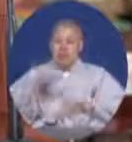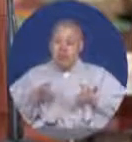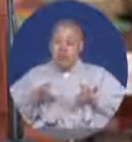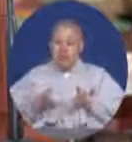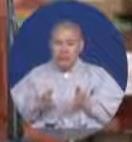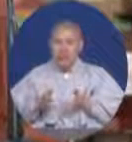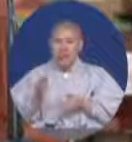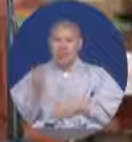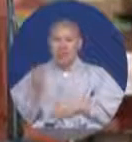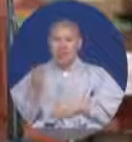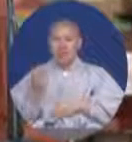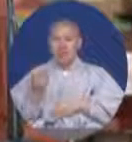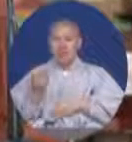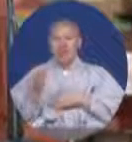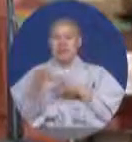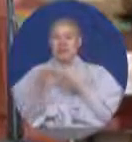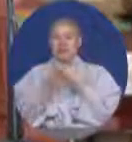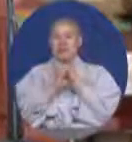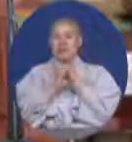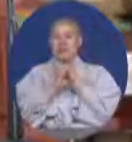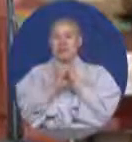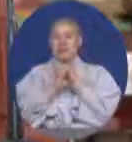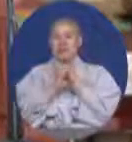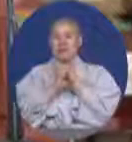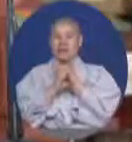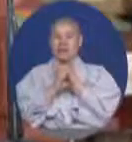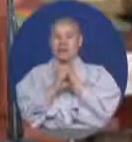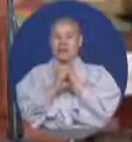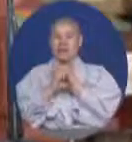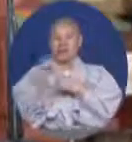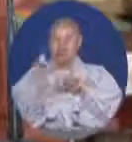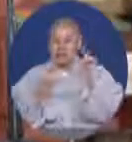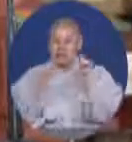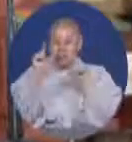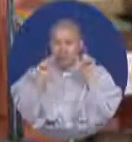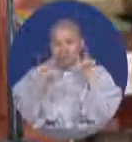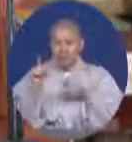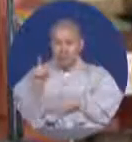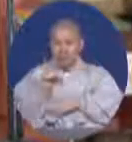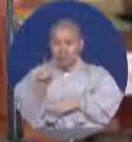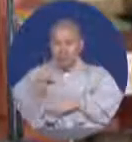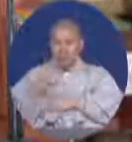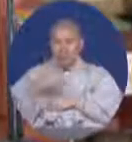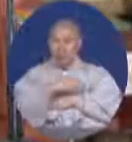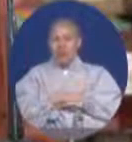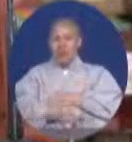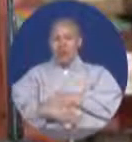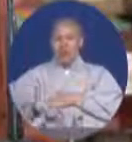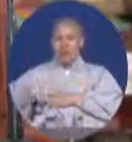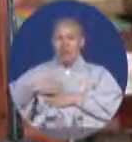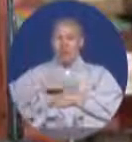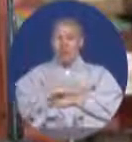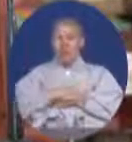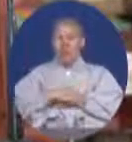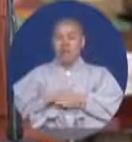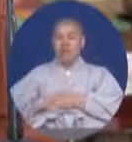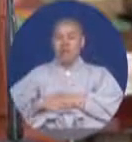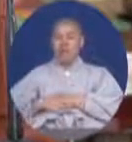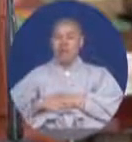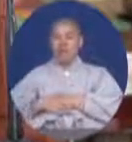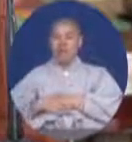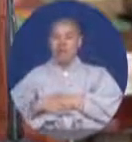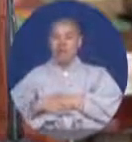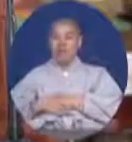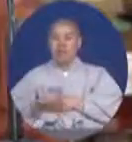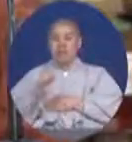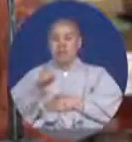그렇습니다. 그러면 이 형상이라는 게 뭐냐? 우리 몸인데 이 몸이라는 게 어떤